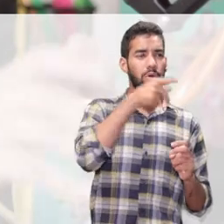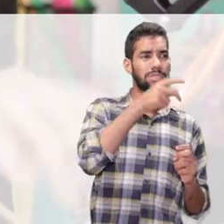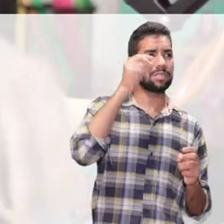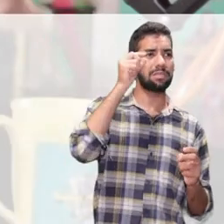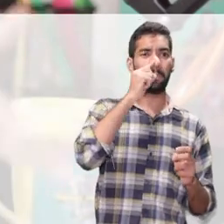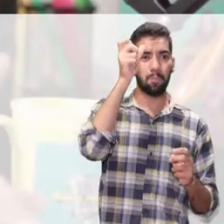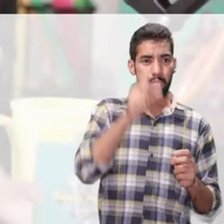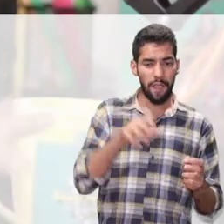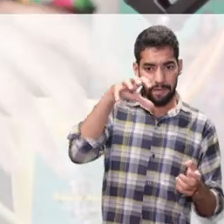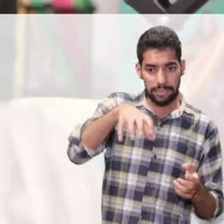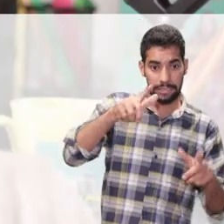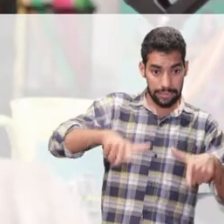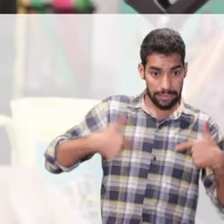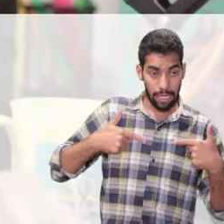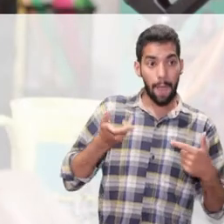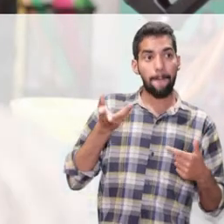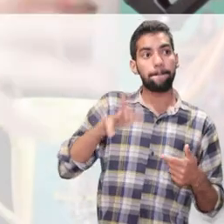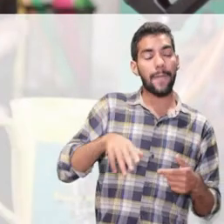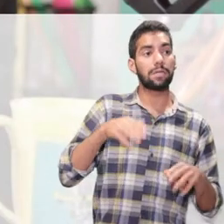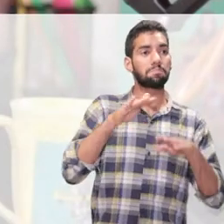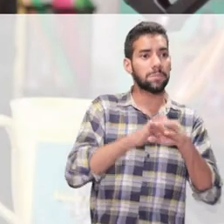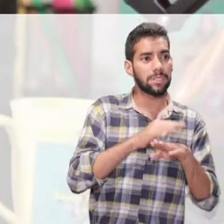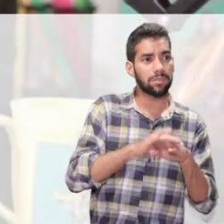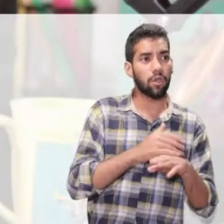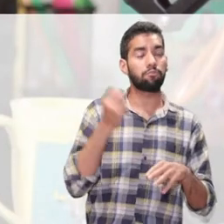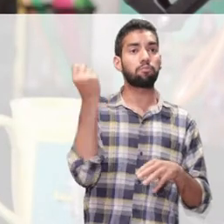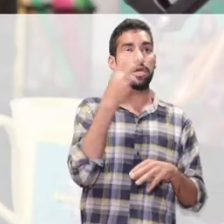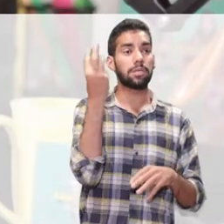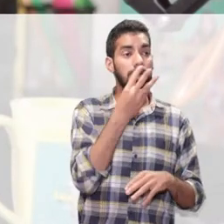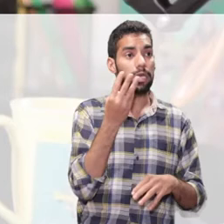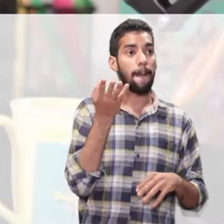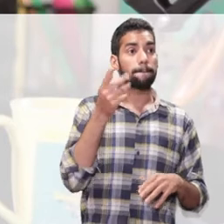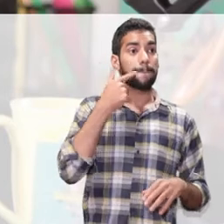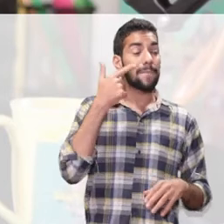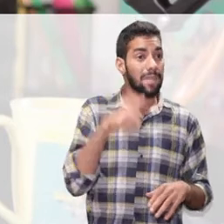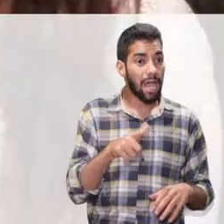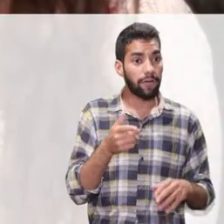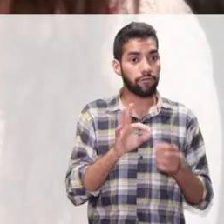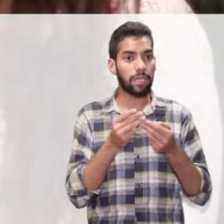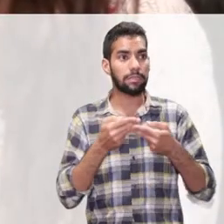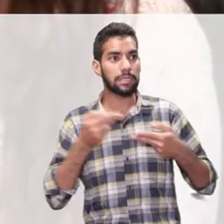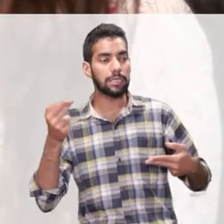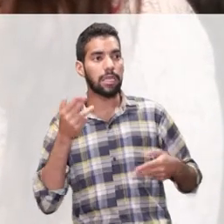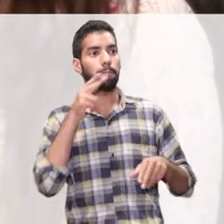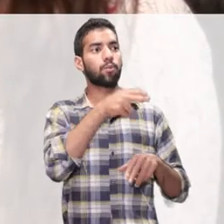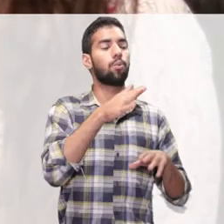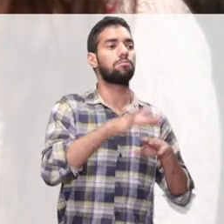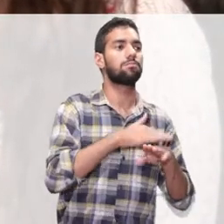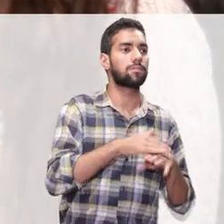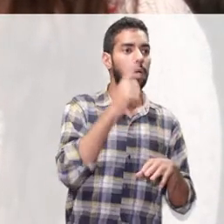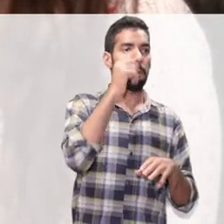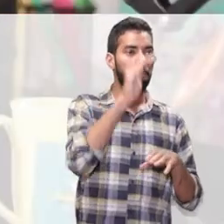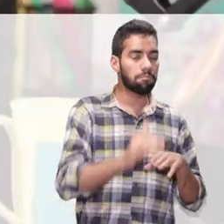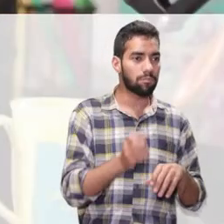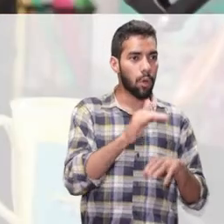झलक नजर तो फिर अगले दो हफ्ते लक्ष्यों को मनाने में मुमेंटम बल्कि सीरियस एक चैट पर लेकिन नंबर देंगे नंबर घर के ब्रिटिश हल्का होता था तो